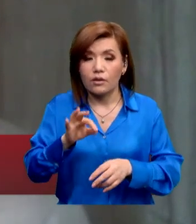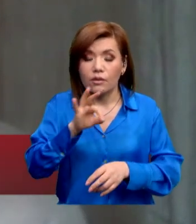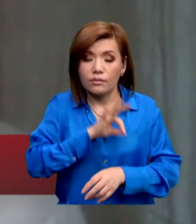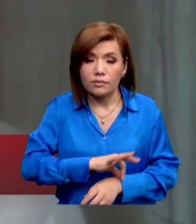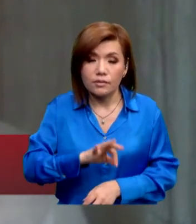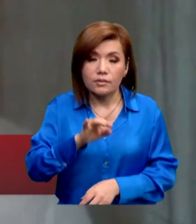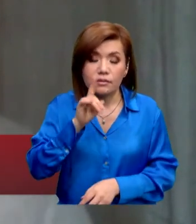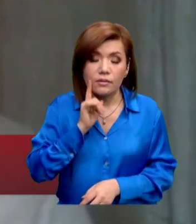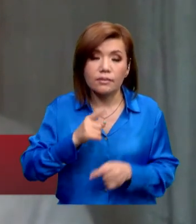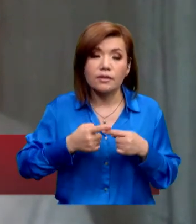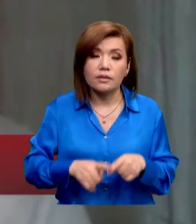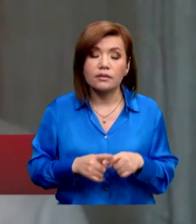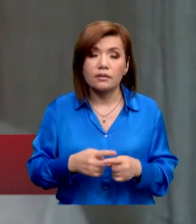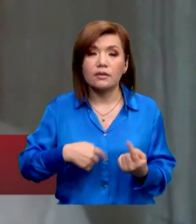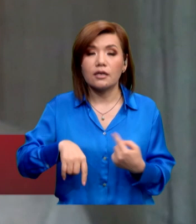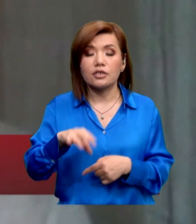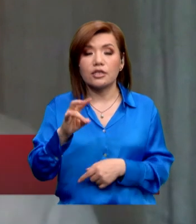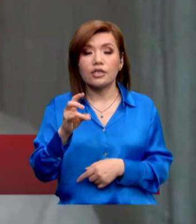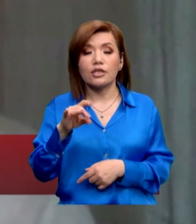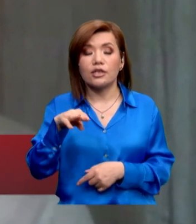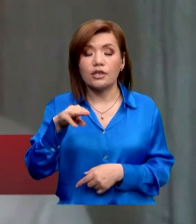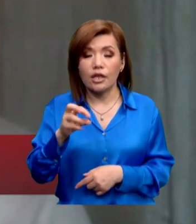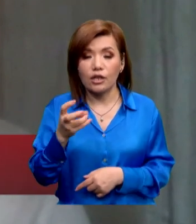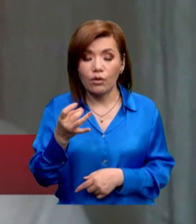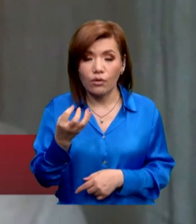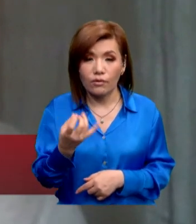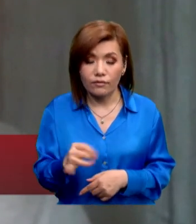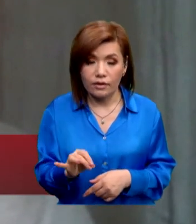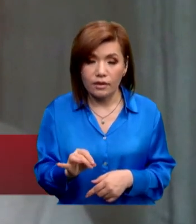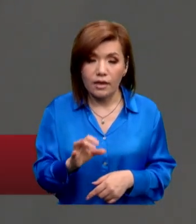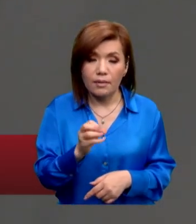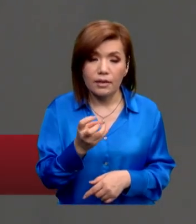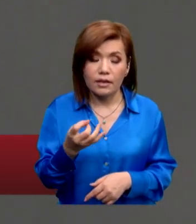прочих, наши тинговые облигации Минфина и Нотбанка.